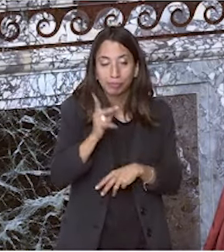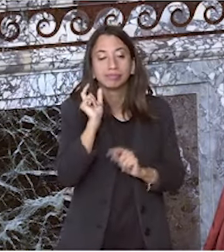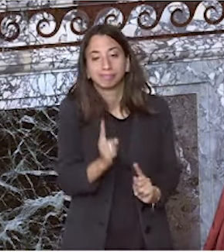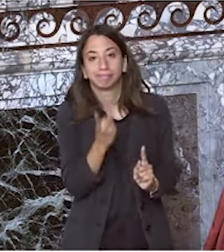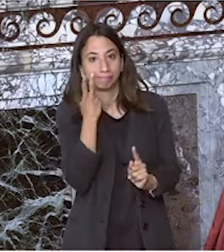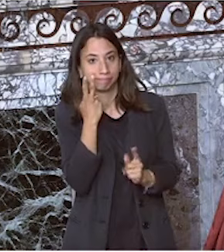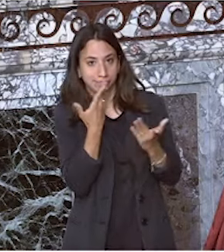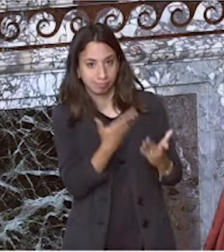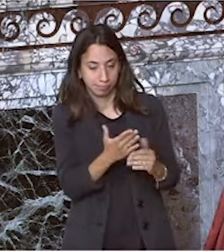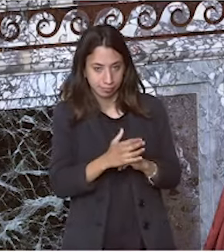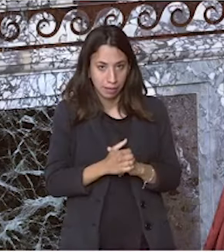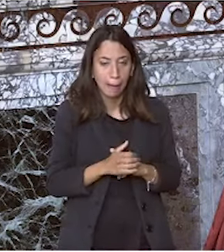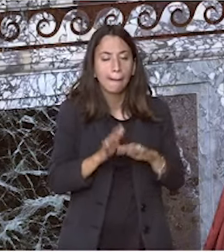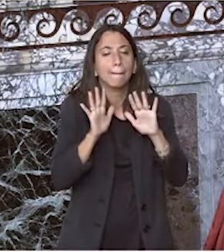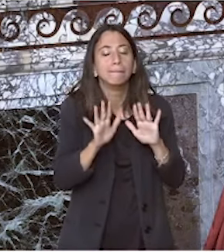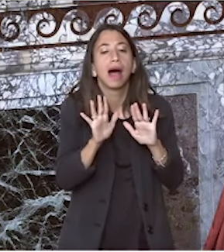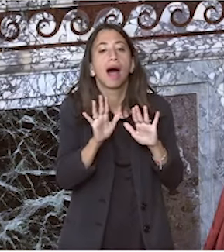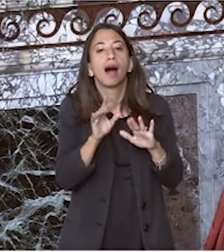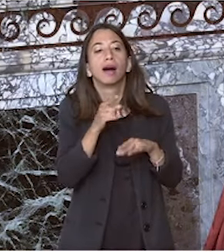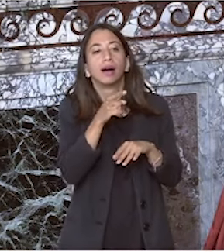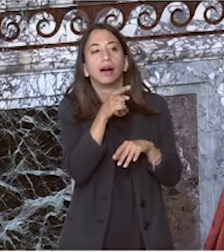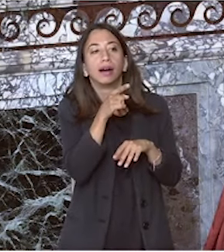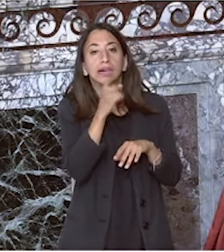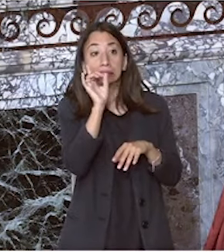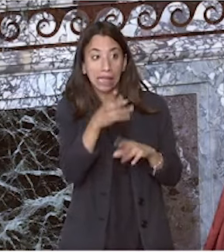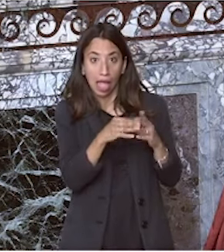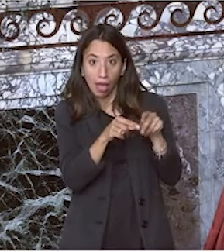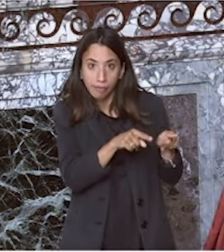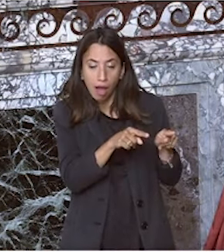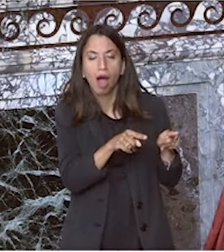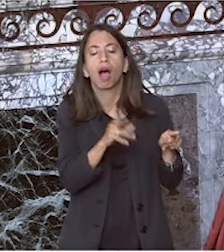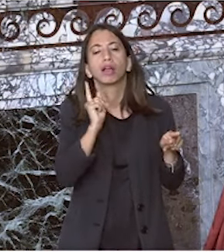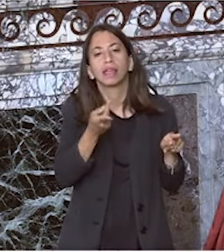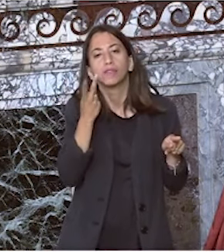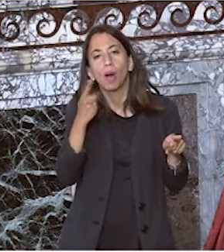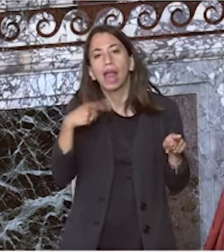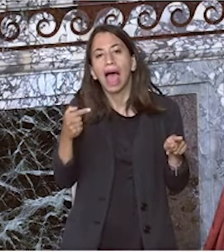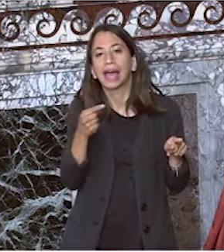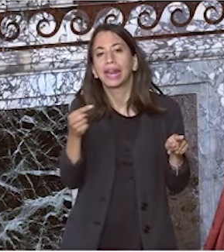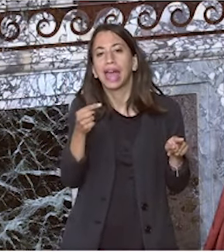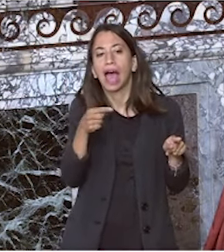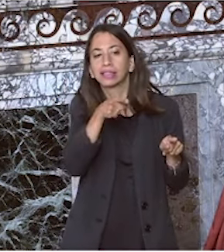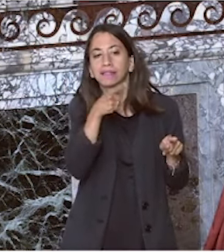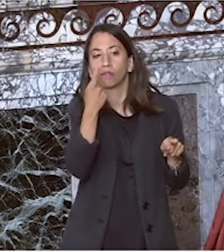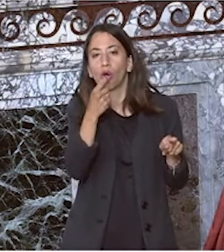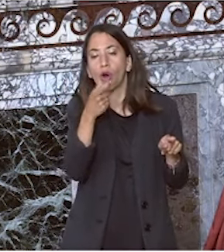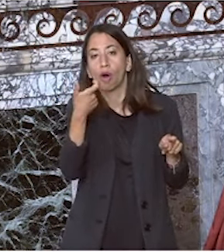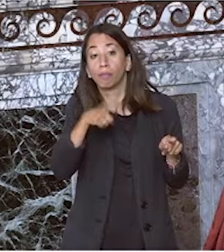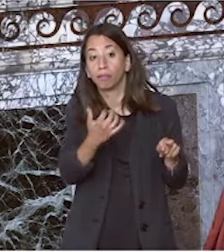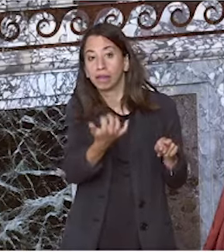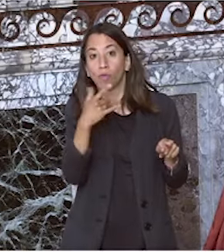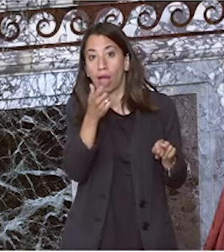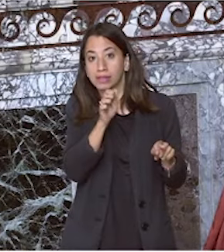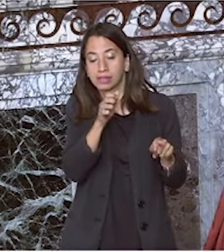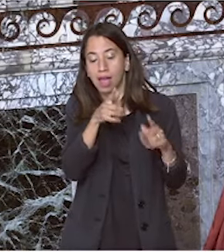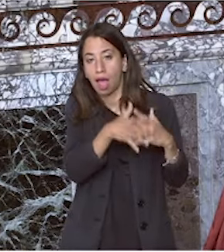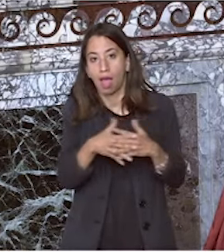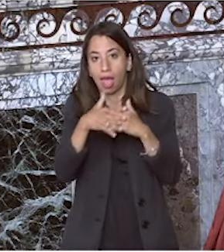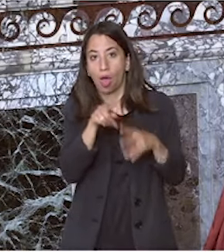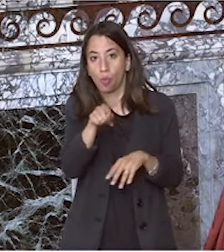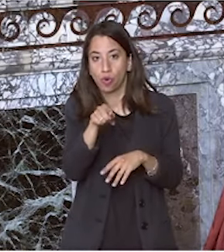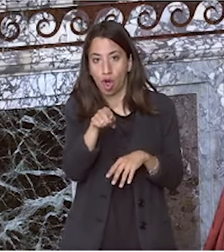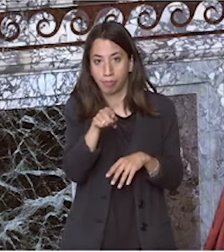indicano che questo effetto sarebbe però sovrastato dall'impatto negativo che la restrizione monetaria statunitense avrebbe sulla